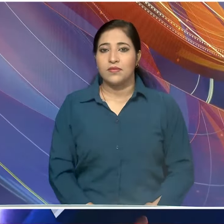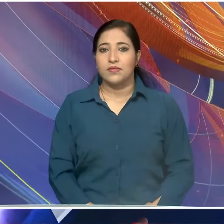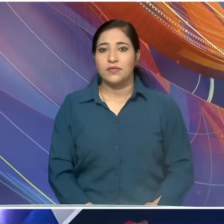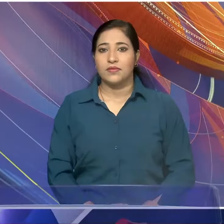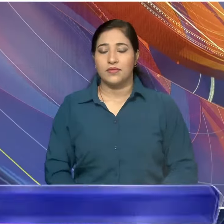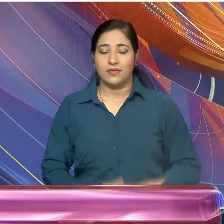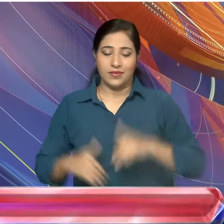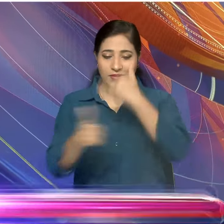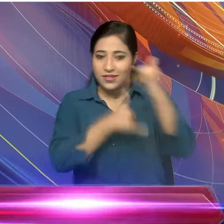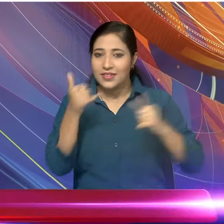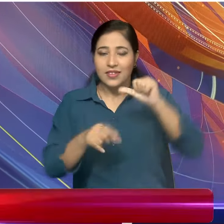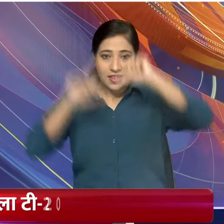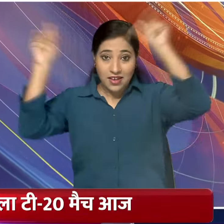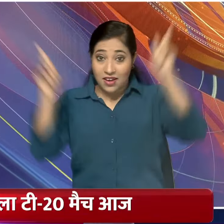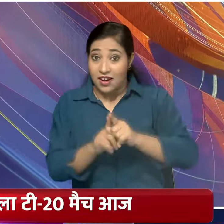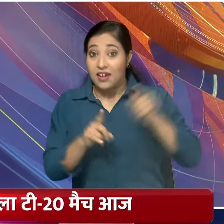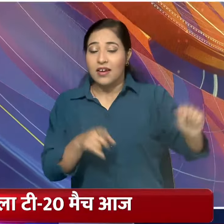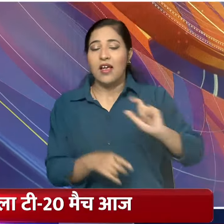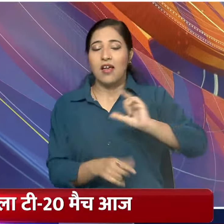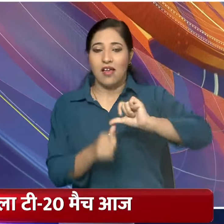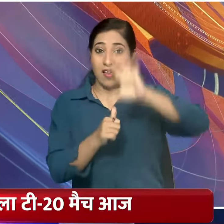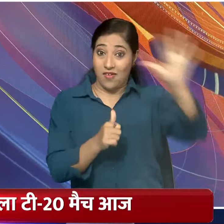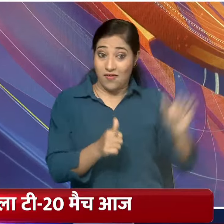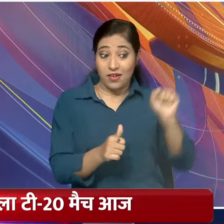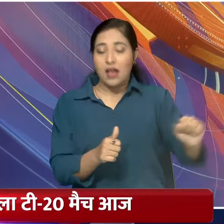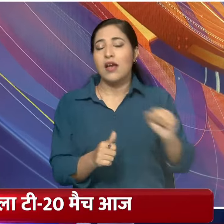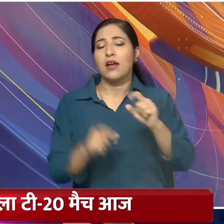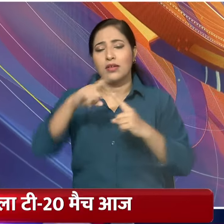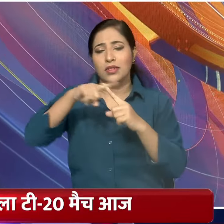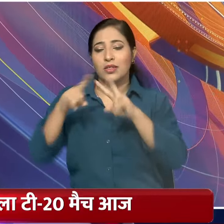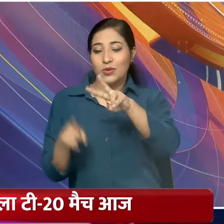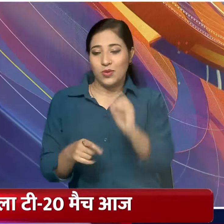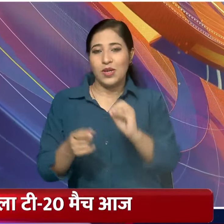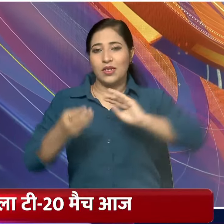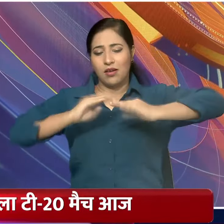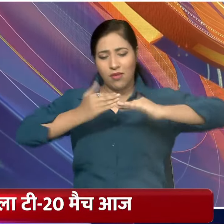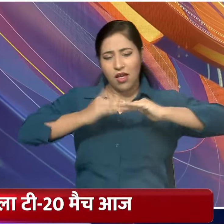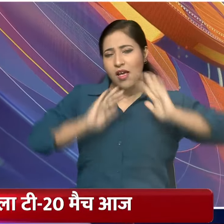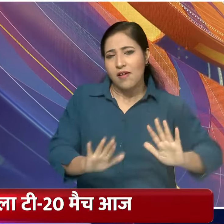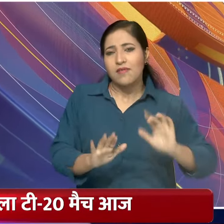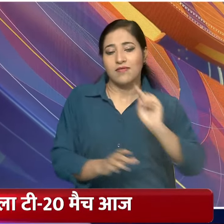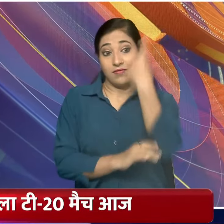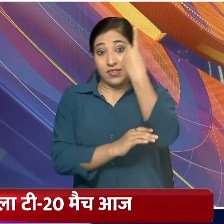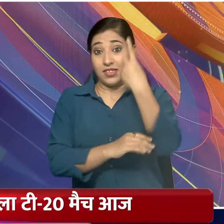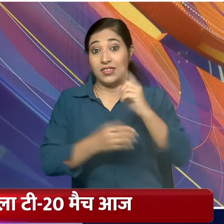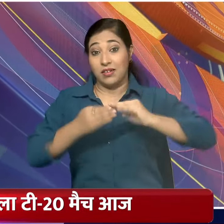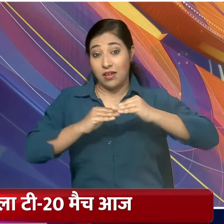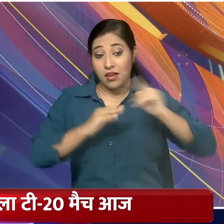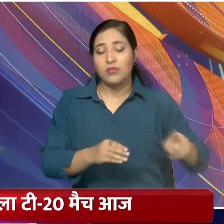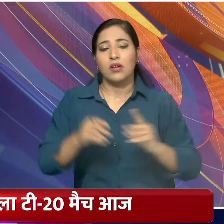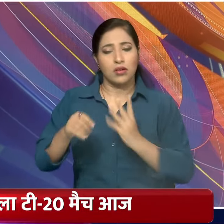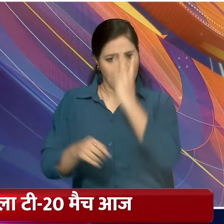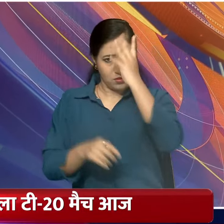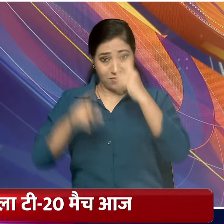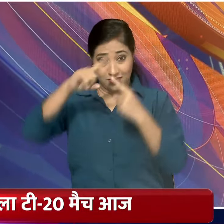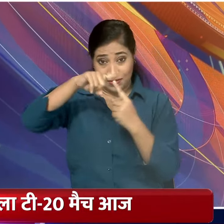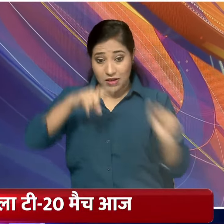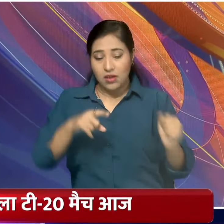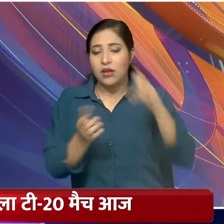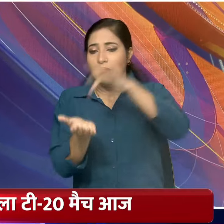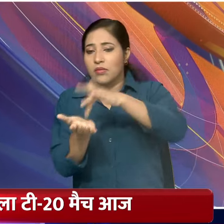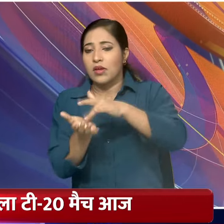खेल की खबरों में, भारत और दक्षिण अफ्रीका के बीच 3 T20 मैच की सीरीज का पहला मैच तिरुवनंतपुरम में आज।